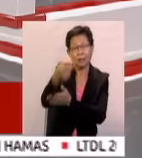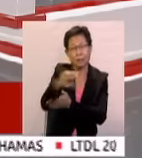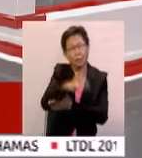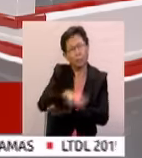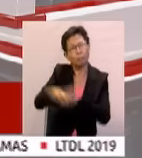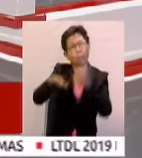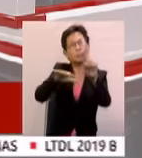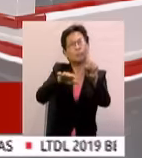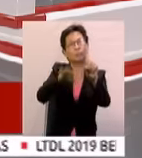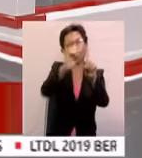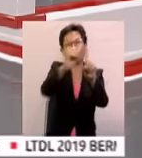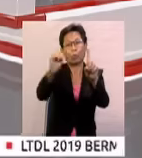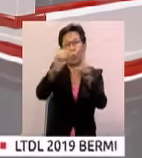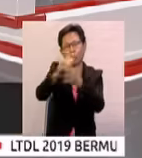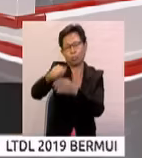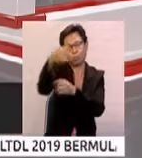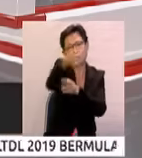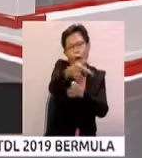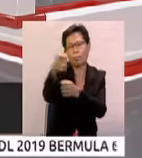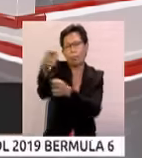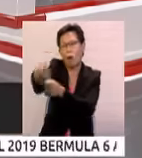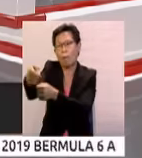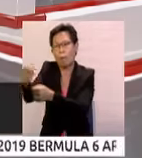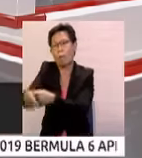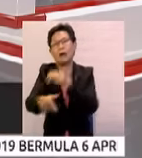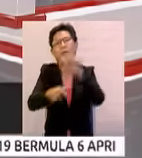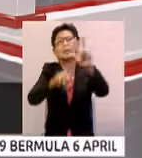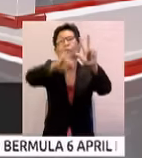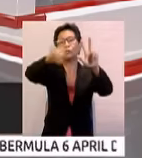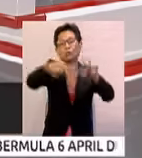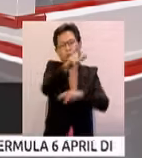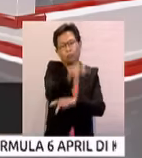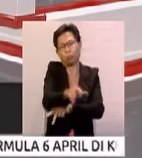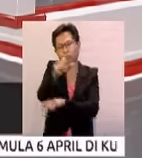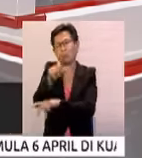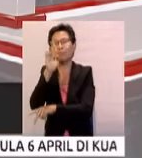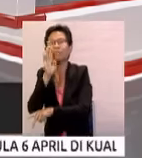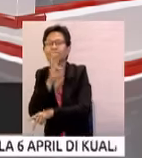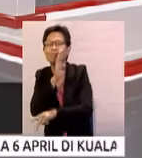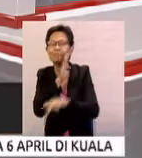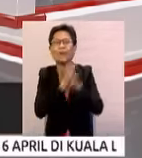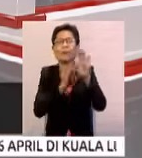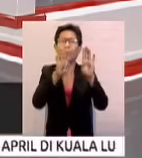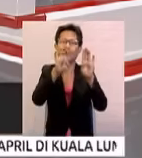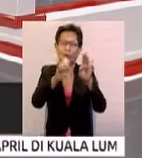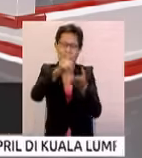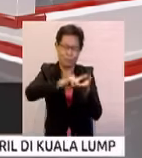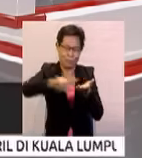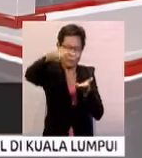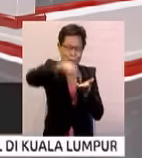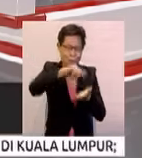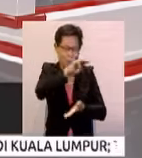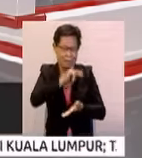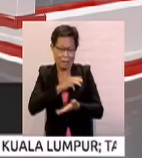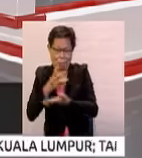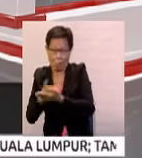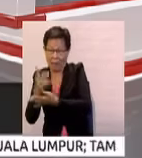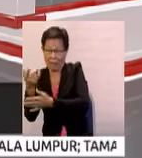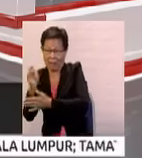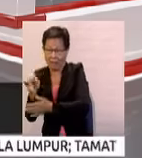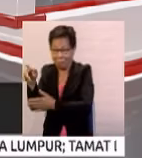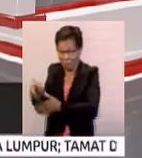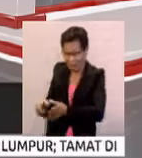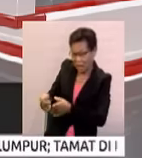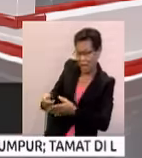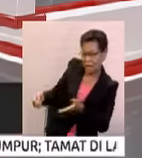sebanyak RM100 telah diagihkan kepada 3 juta individu bujang B40 minggu ini. Menteri Kewangan Lim Guan Eng dalam